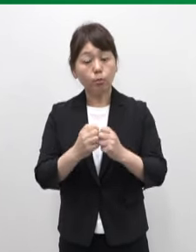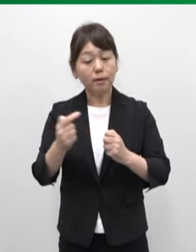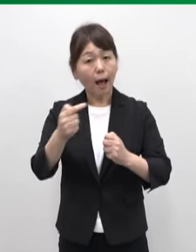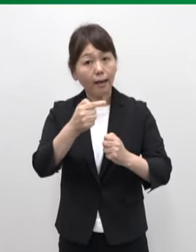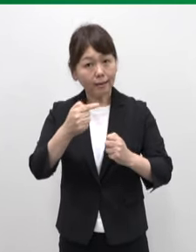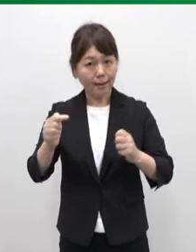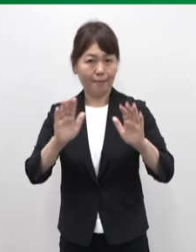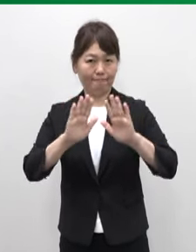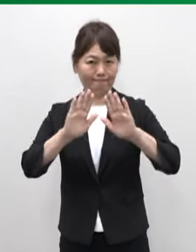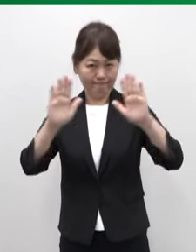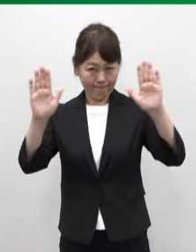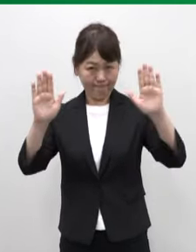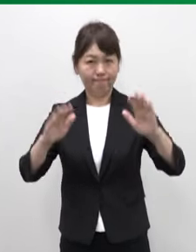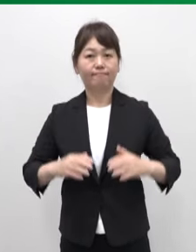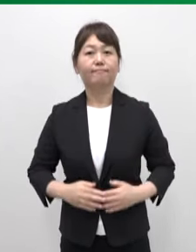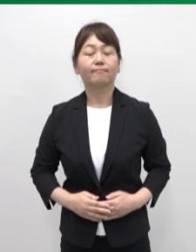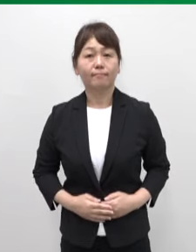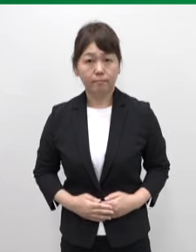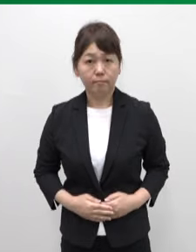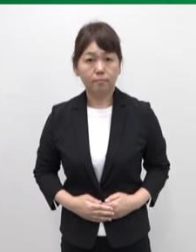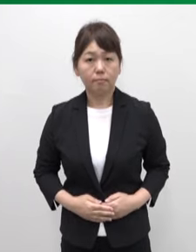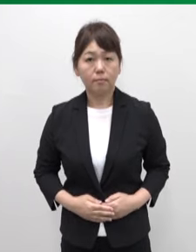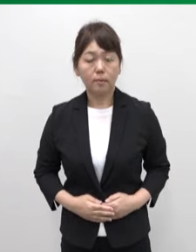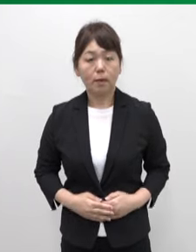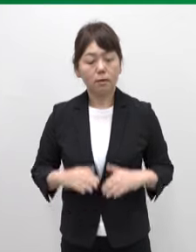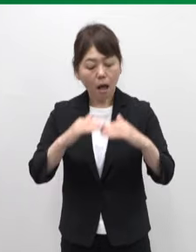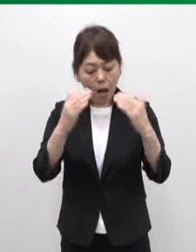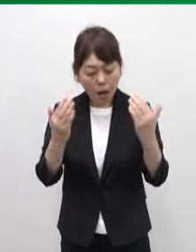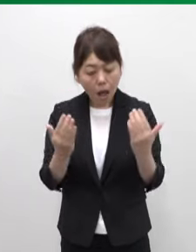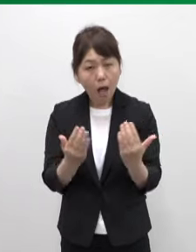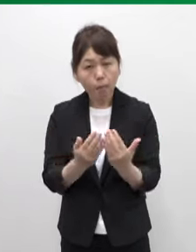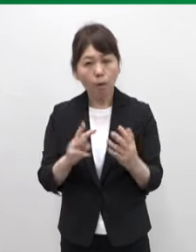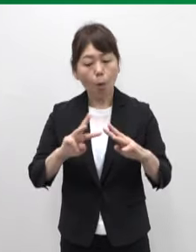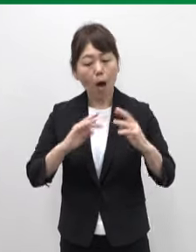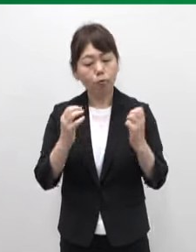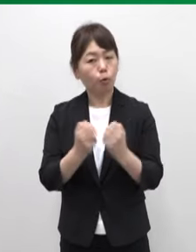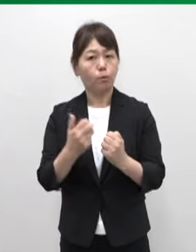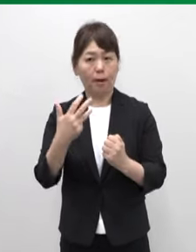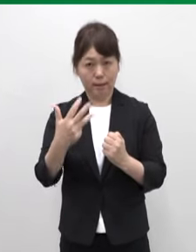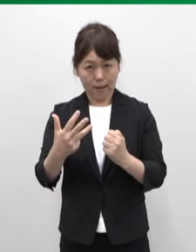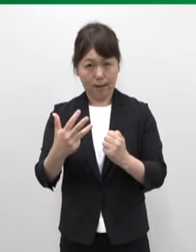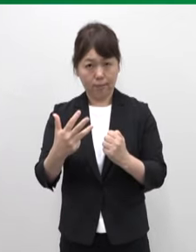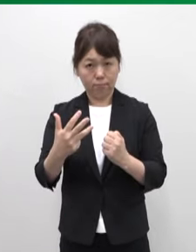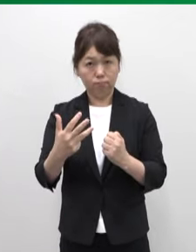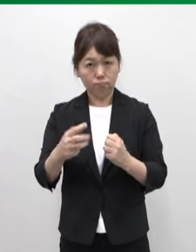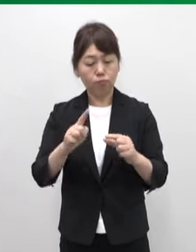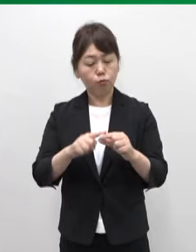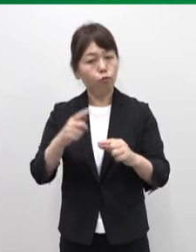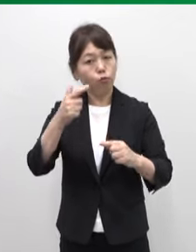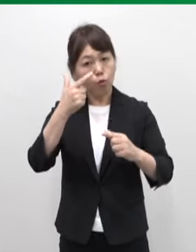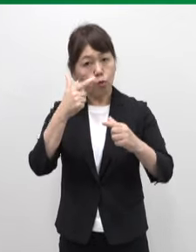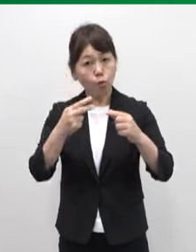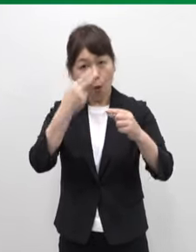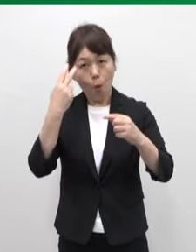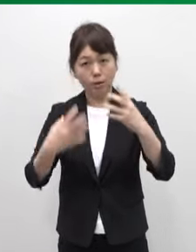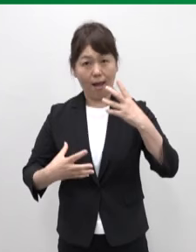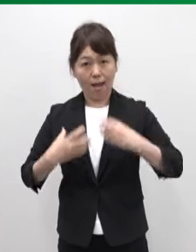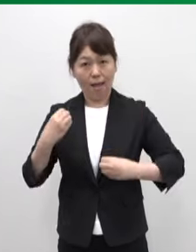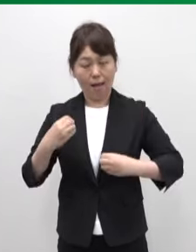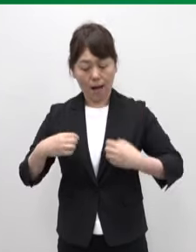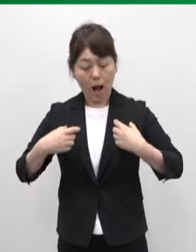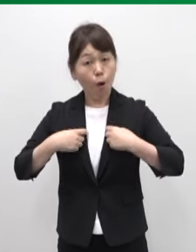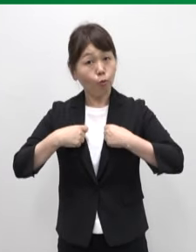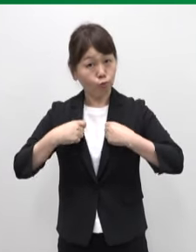言ってます。 だから僕が担当してるのってただこのバッグとか細かいものを一つずつデザインしてるだけじゃなく